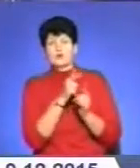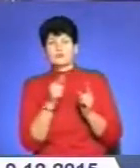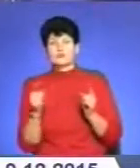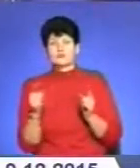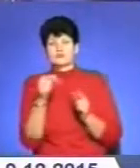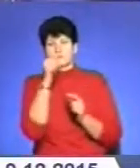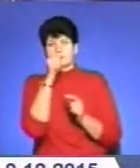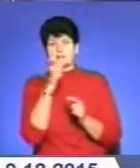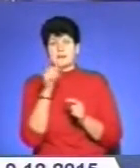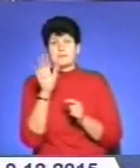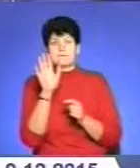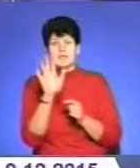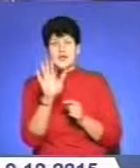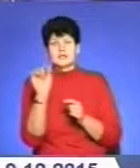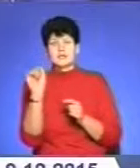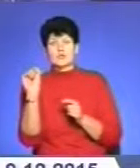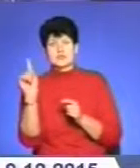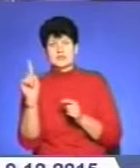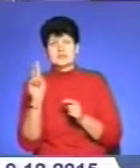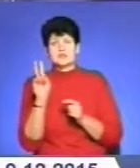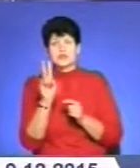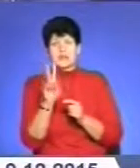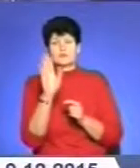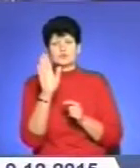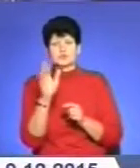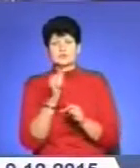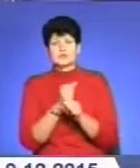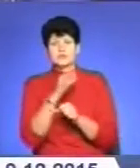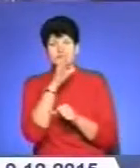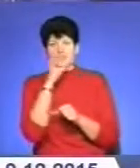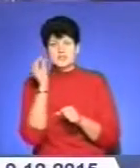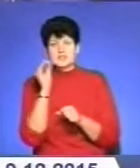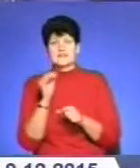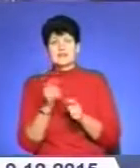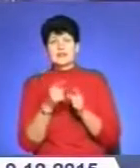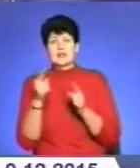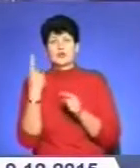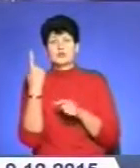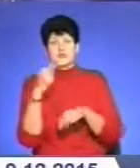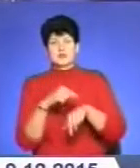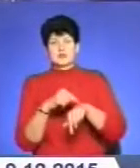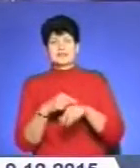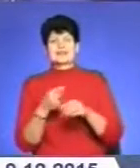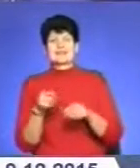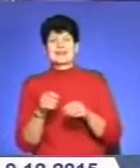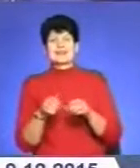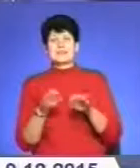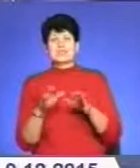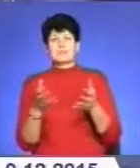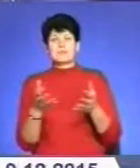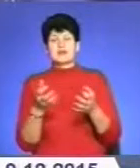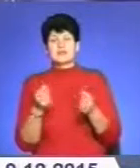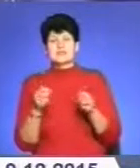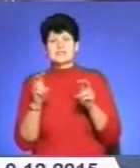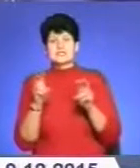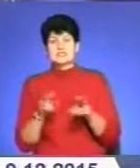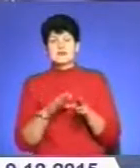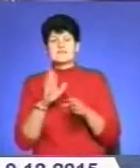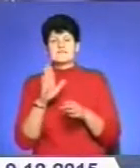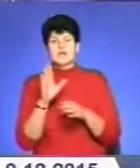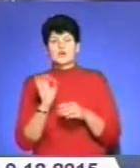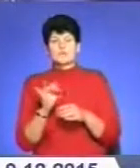5 та 11 тролейбуси курсуватимуть у нічний час з інтервалом в одну годину. Таке рішення прийняли на засіданні виконавчого комітету міськради.